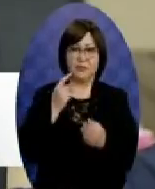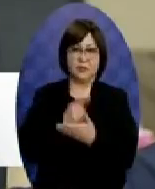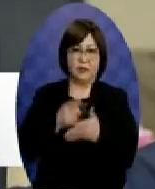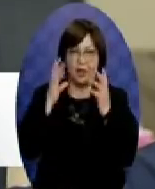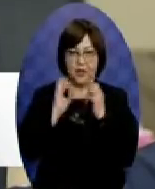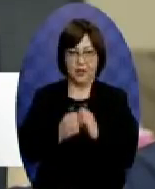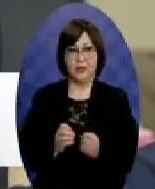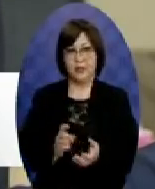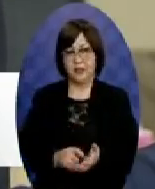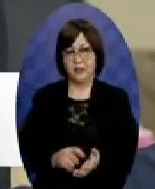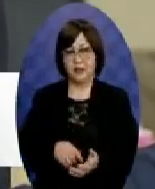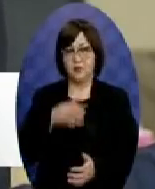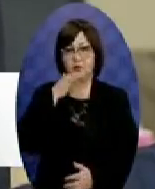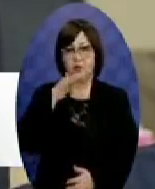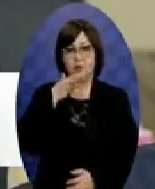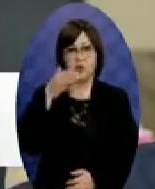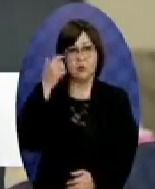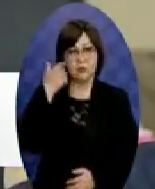гэж зөвлөё.